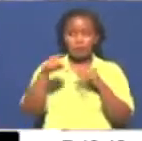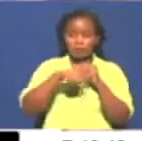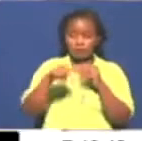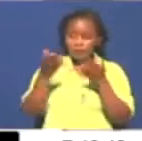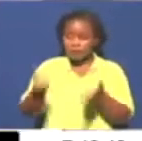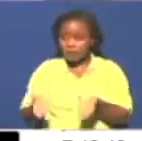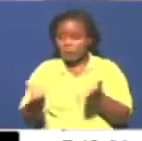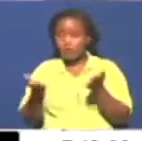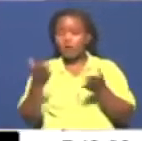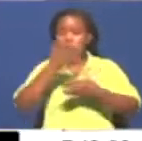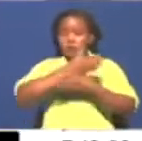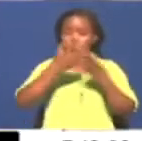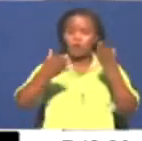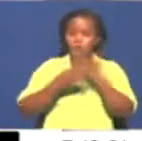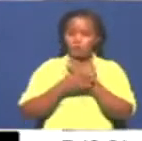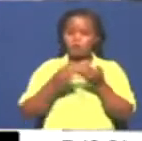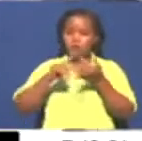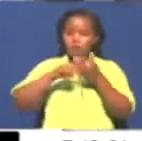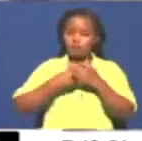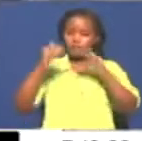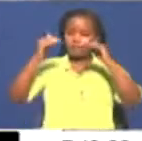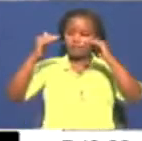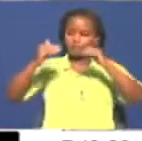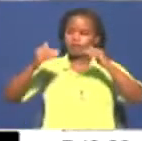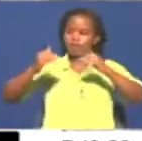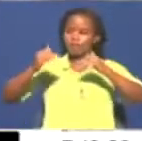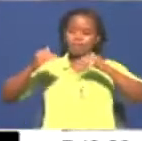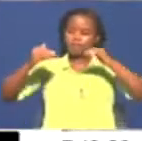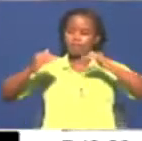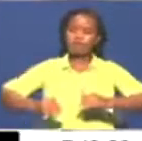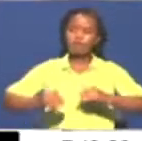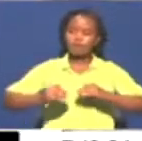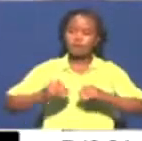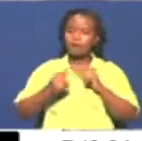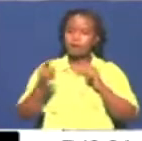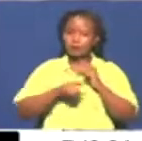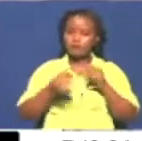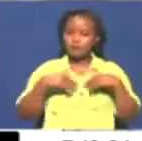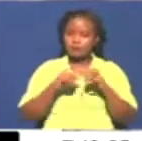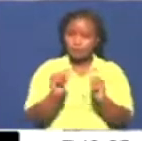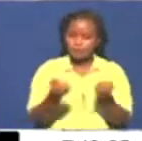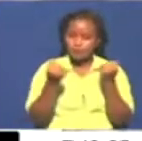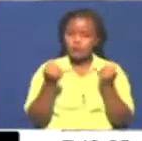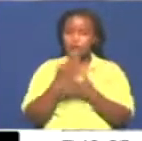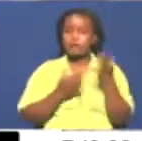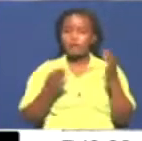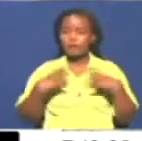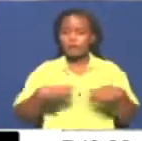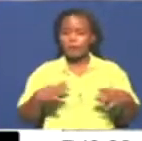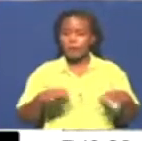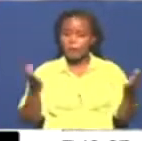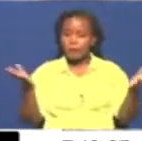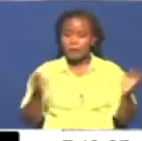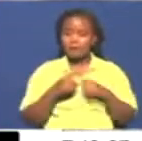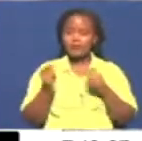iliweza kuteremka chini. But tumeweza kuokoa watu kadhaa. But kuna watu wengi bado